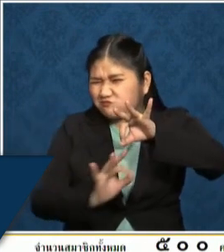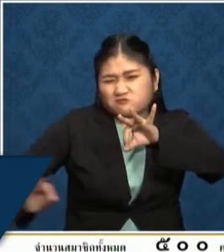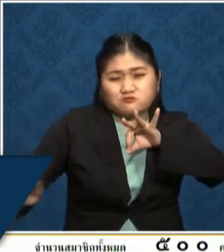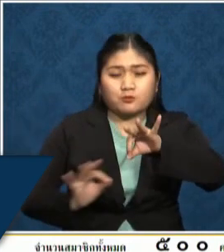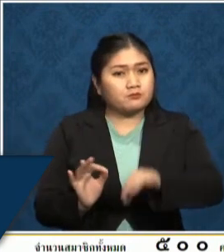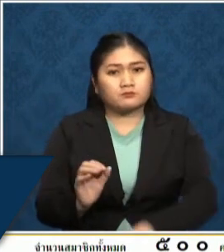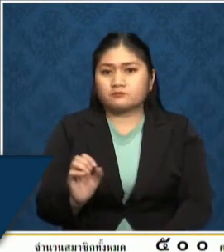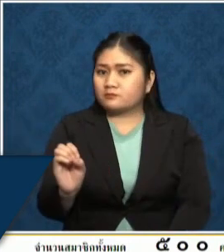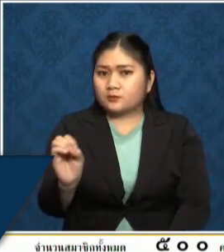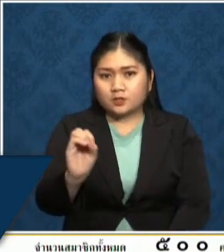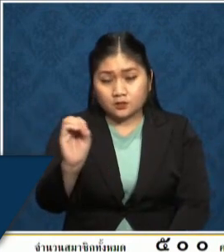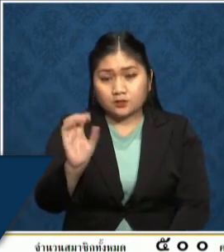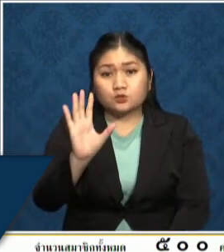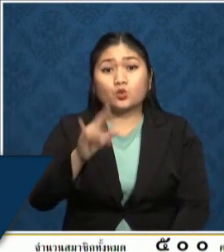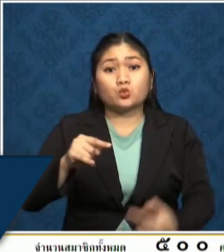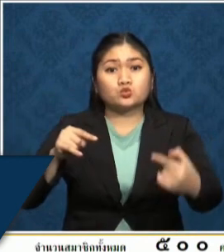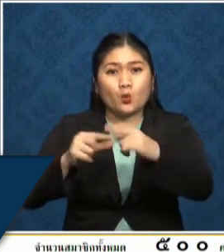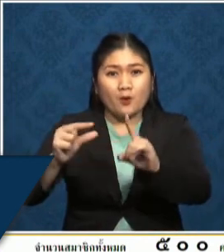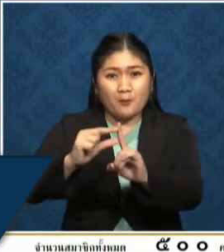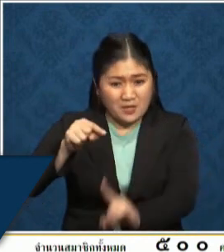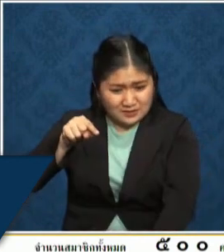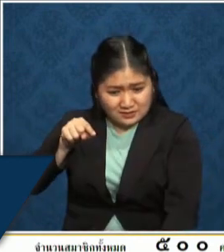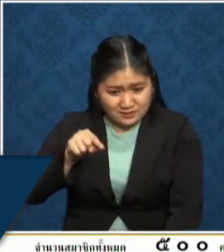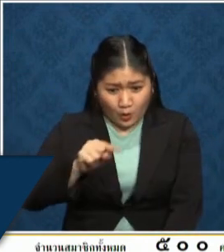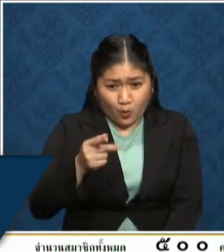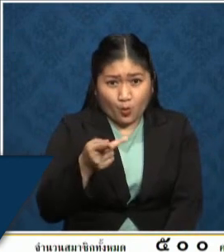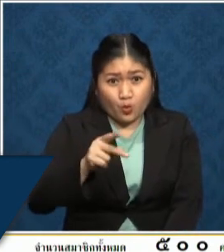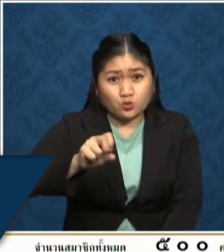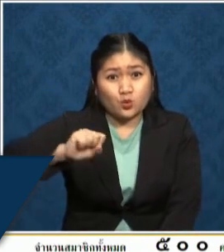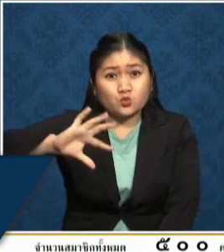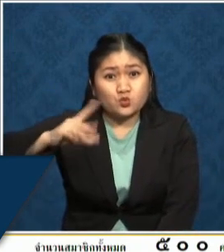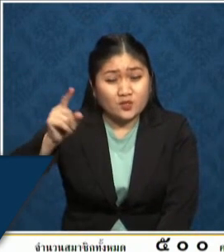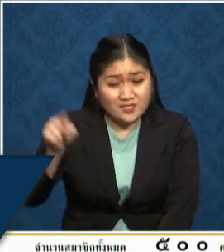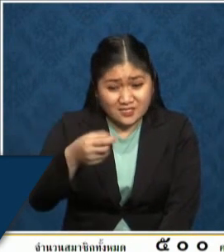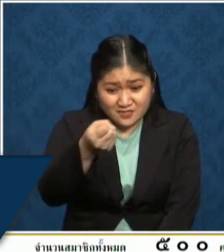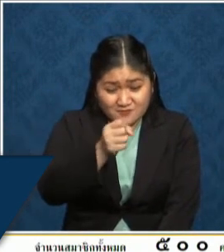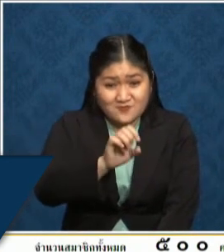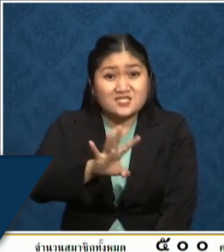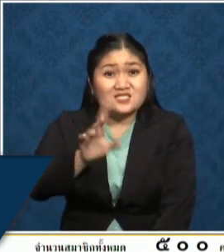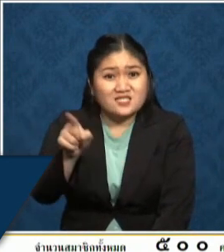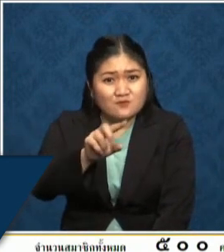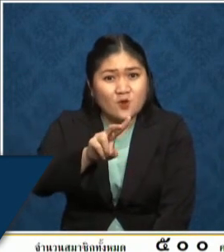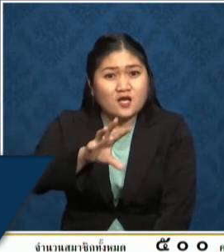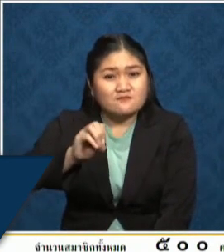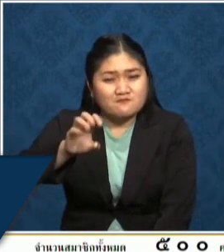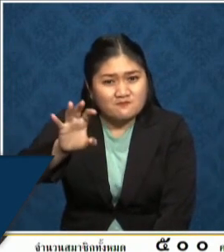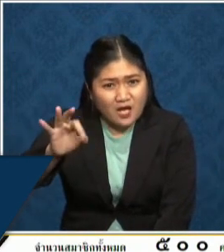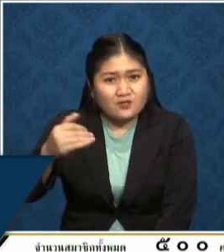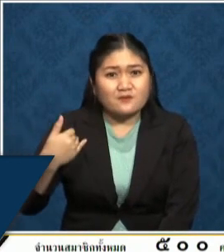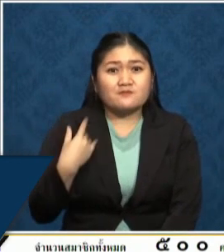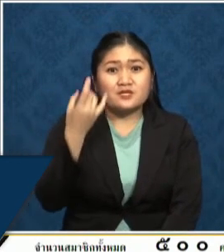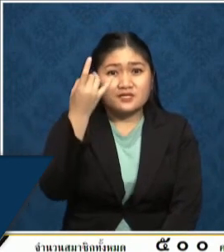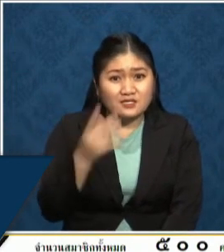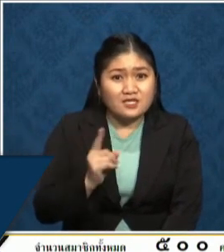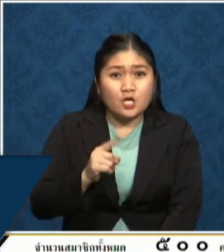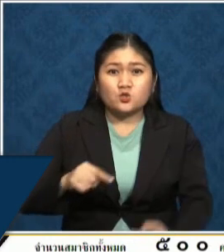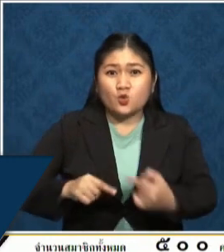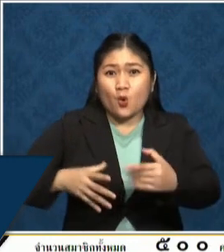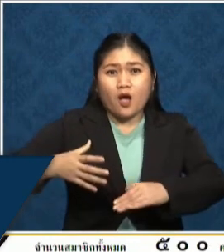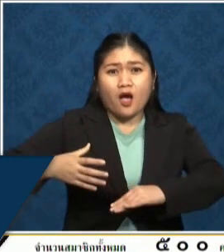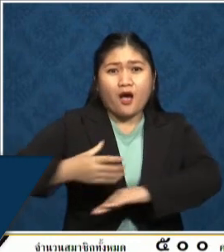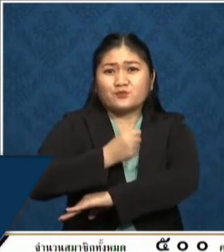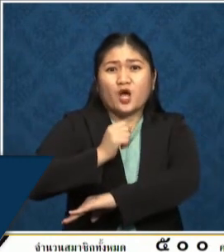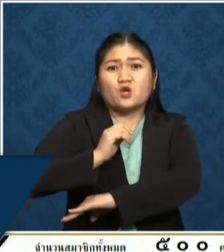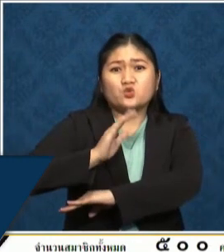ทัพทาน ครับ รสของคำสั่ง ส.ช. ท 14 ทั 259นยนะครับไปตัดอำนาจ